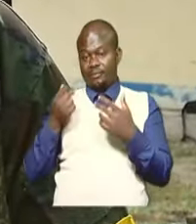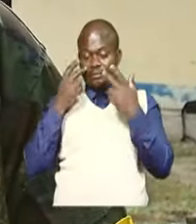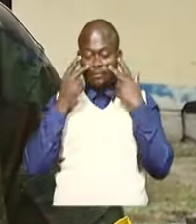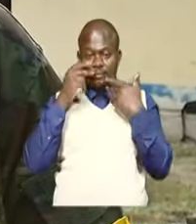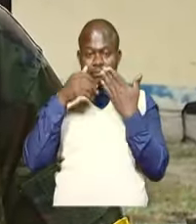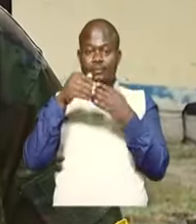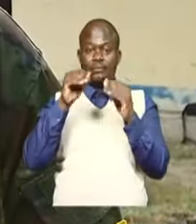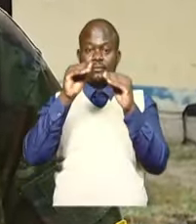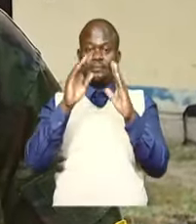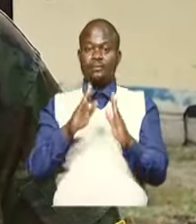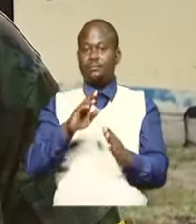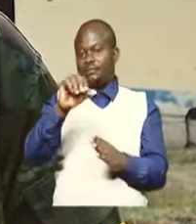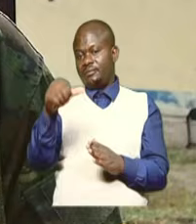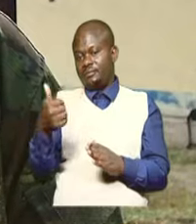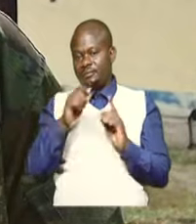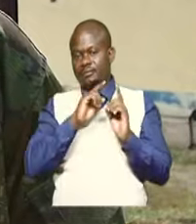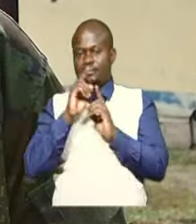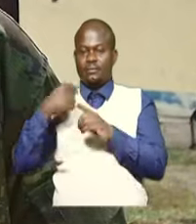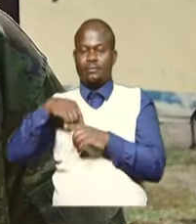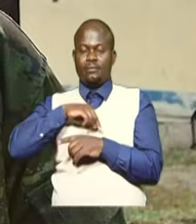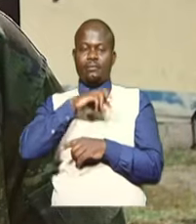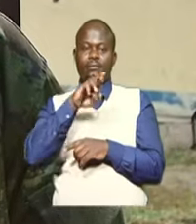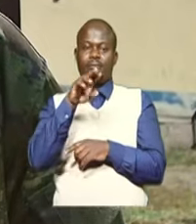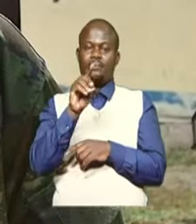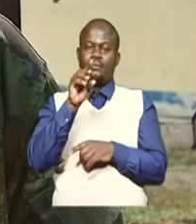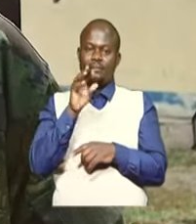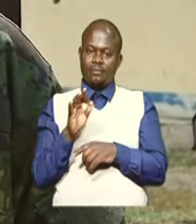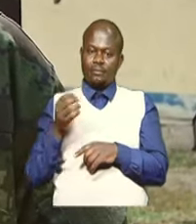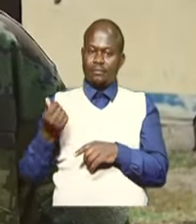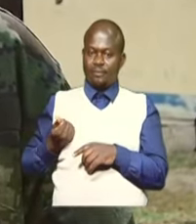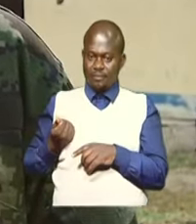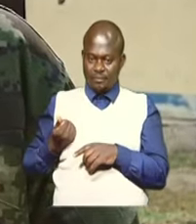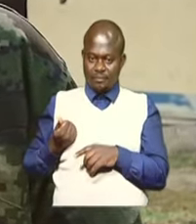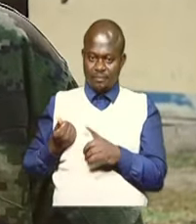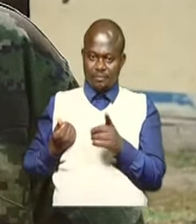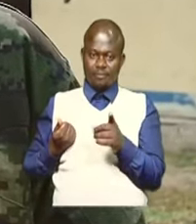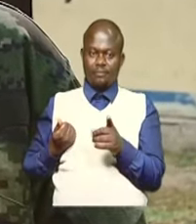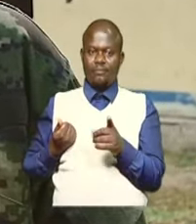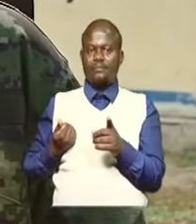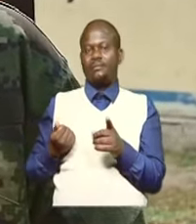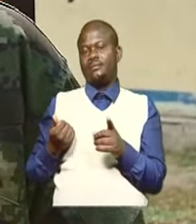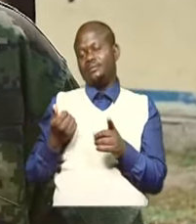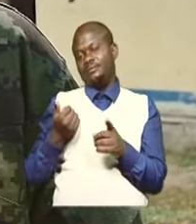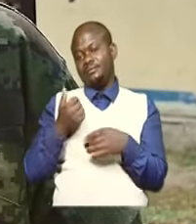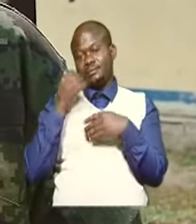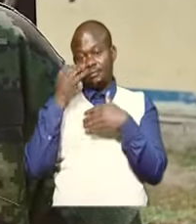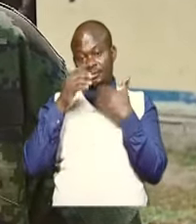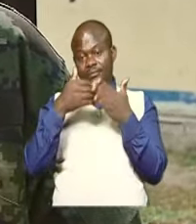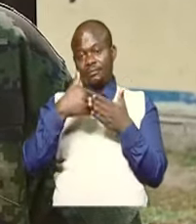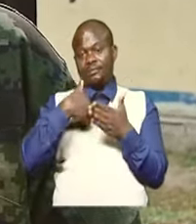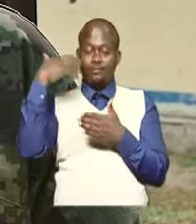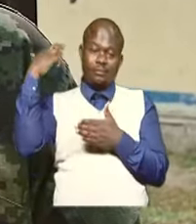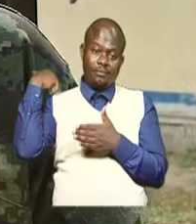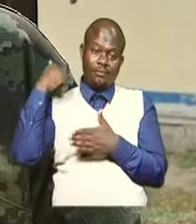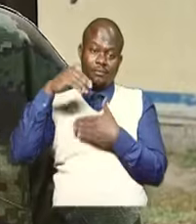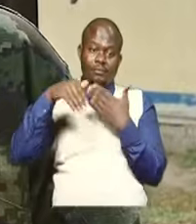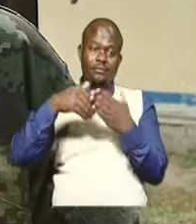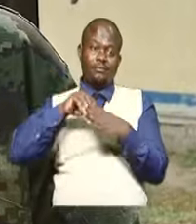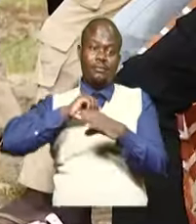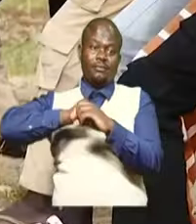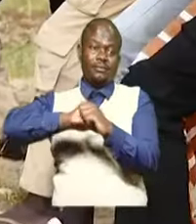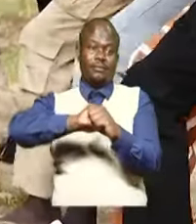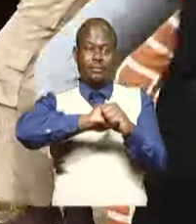bigishwa n'abasirikare ba RDF baba nabo b'abakobwa kuba bafite inshingano zo kubarinda